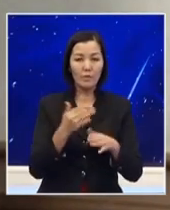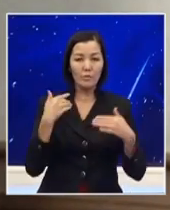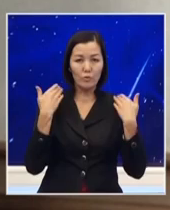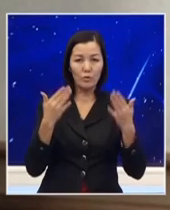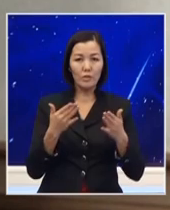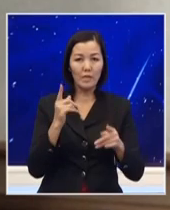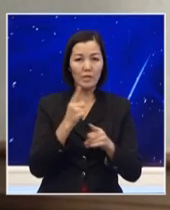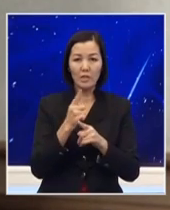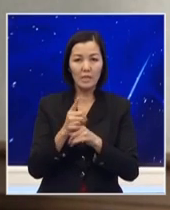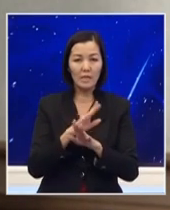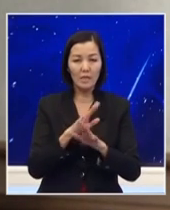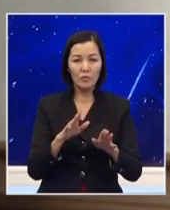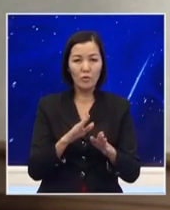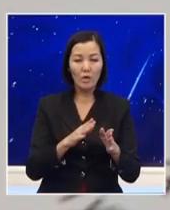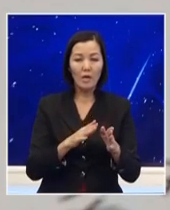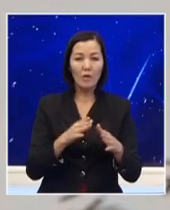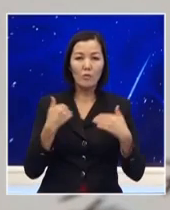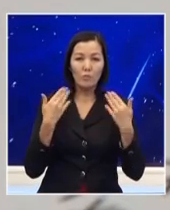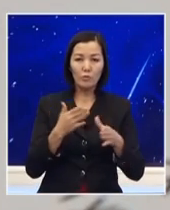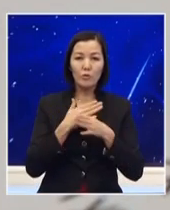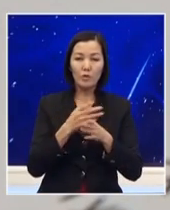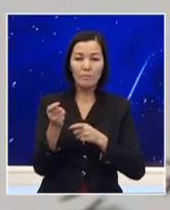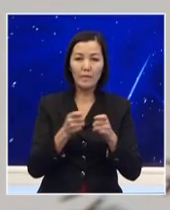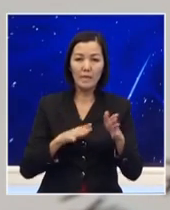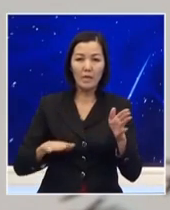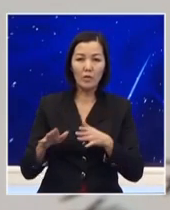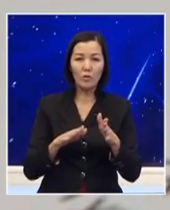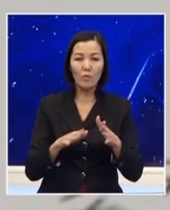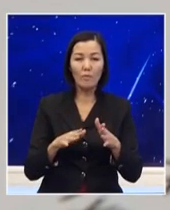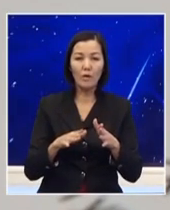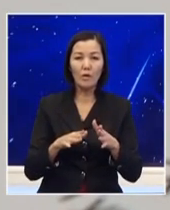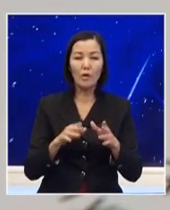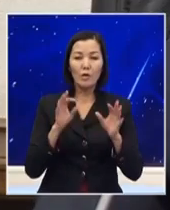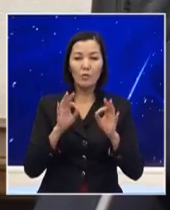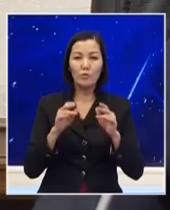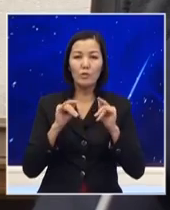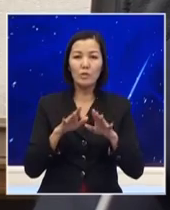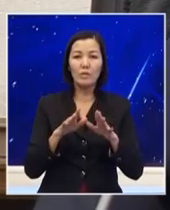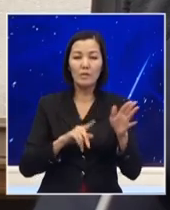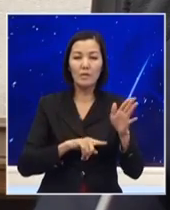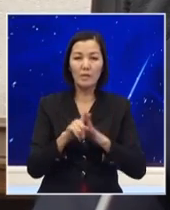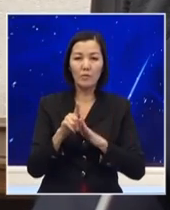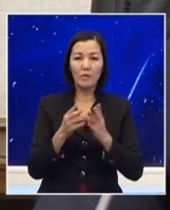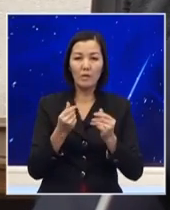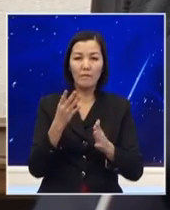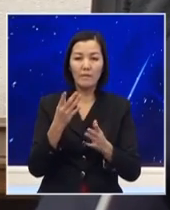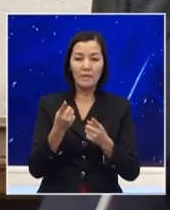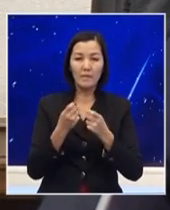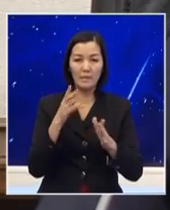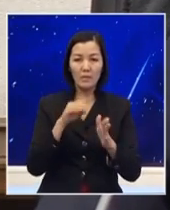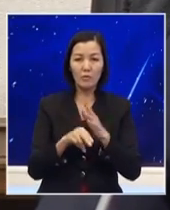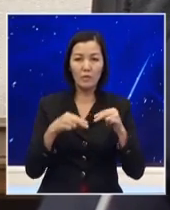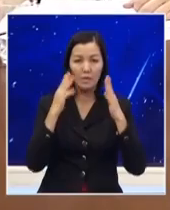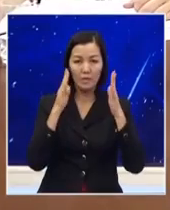тыңдаумен шектелмеді. Бағдар берді. Басқаратын аумағына лайықты істі қолға алуды тапсырды. Инвестиция тарту жұмыстары